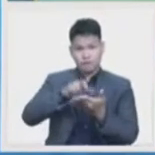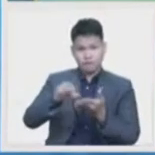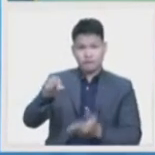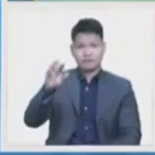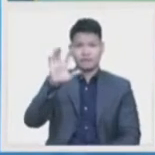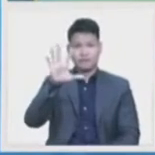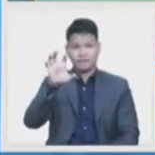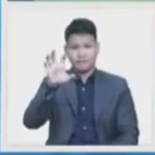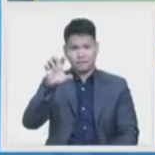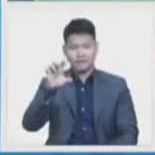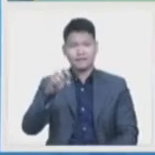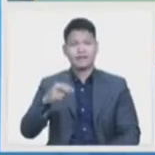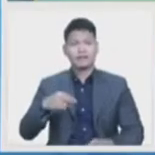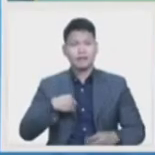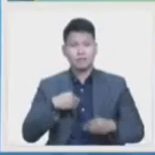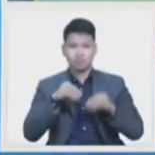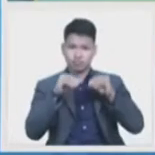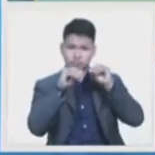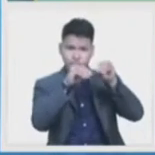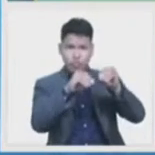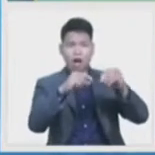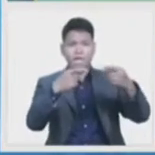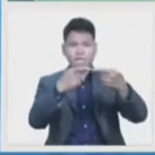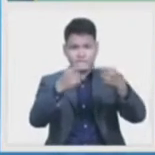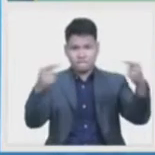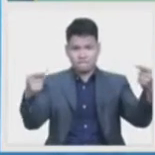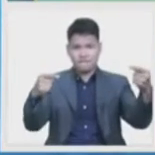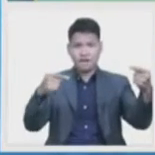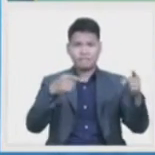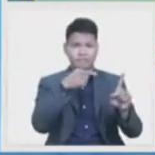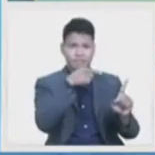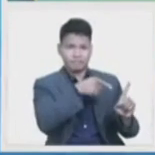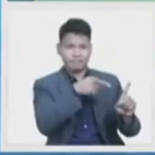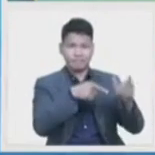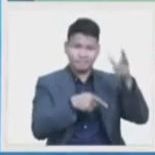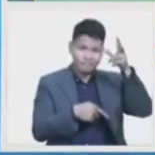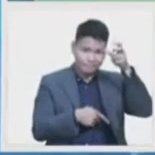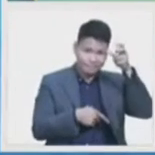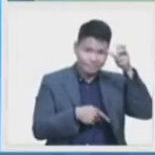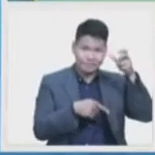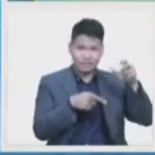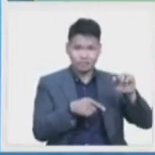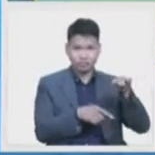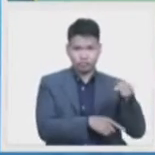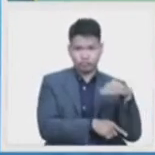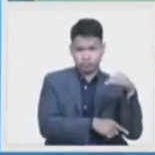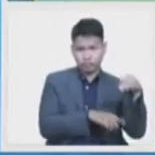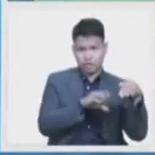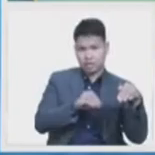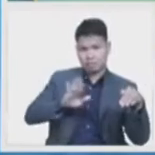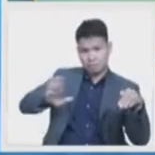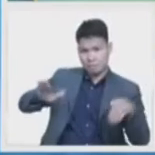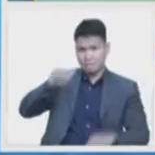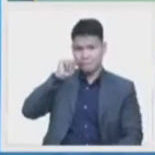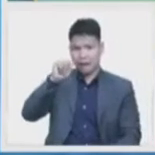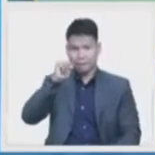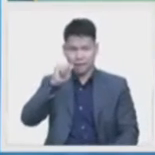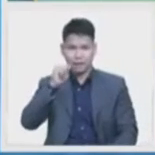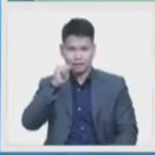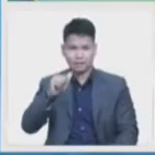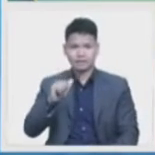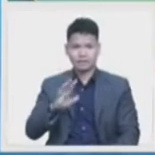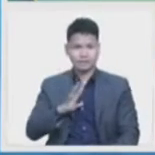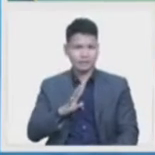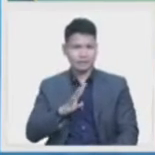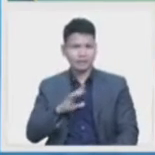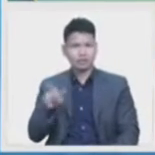ang panagkaaway sa taliwala mo o sa babay, o sa taliwala sa imong kaliwat o sa